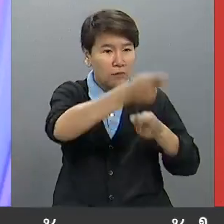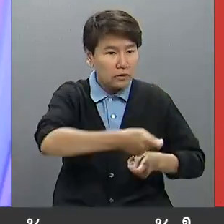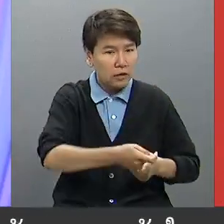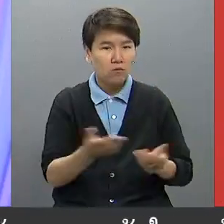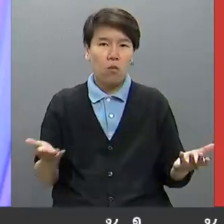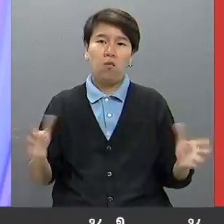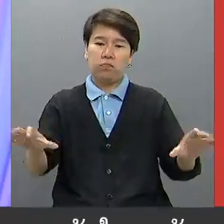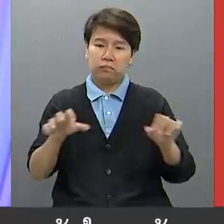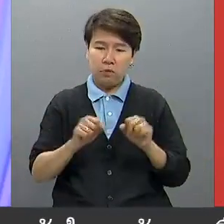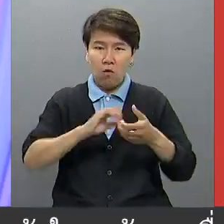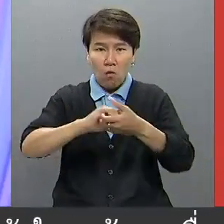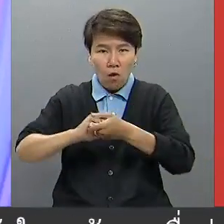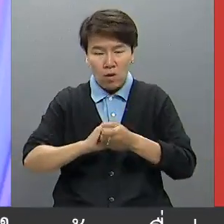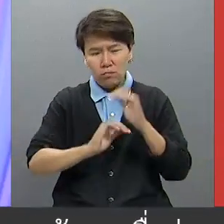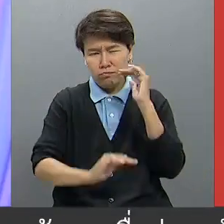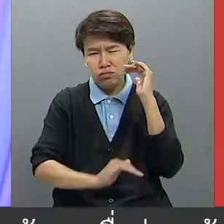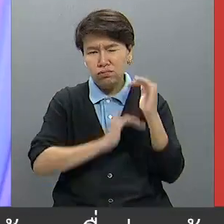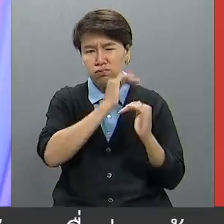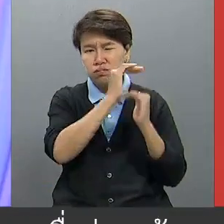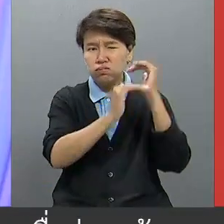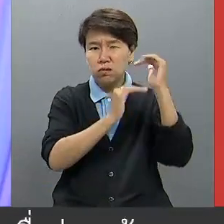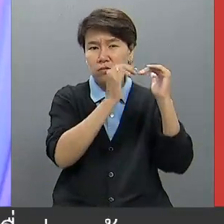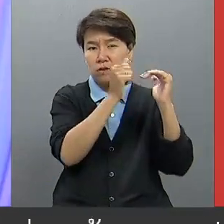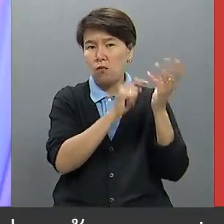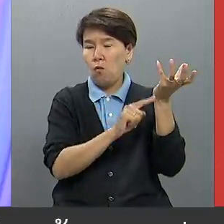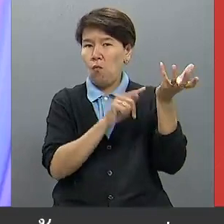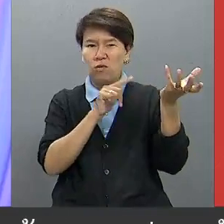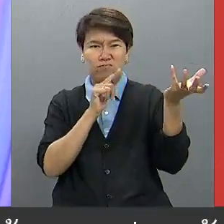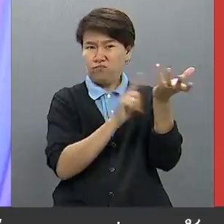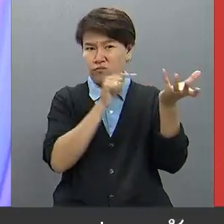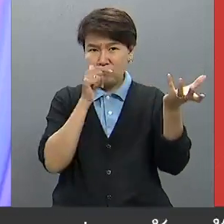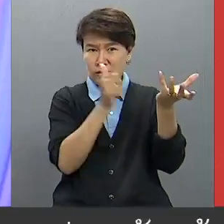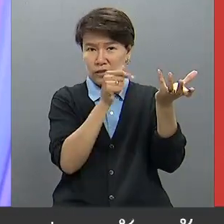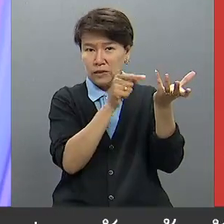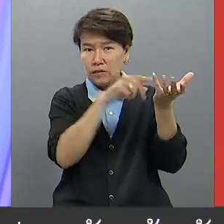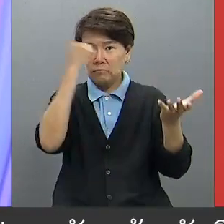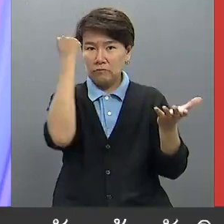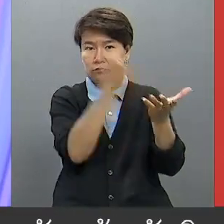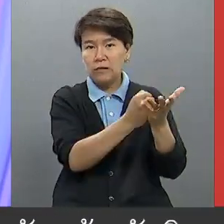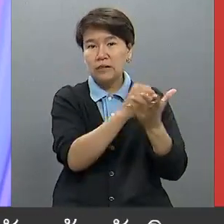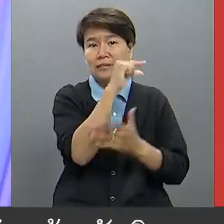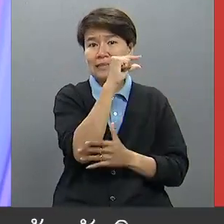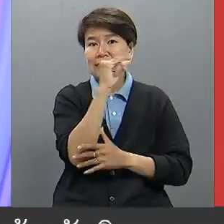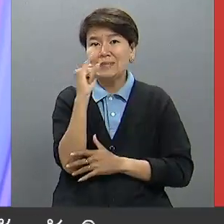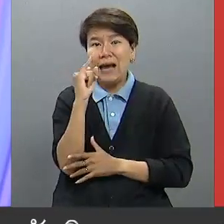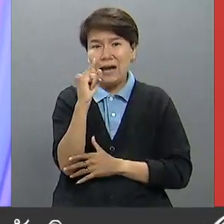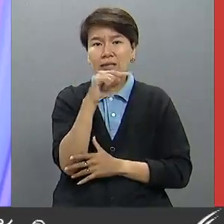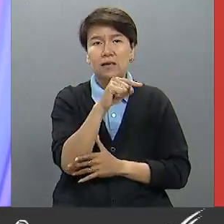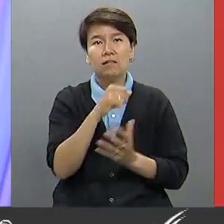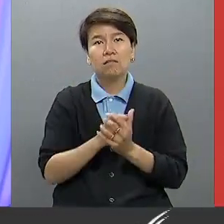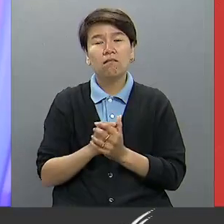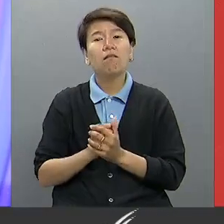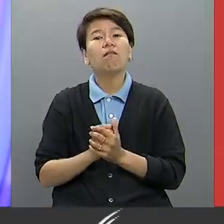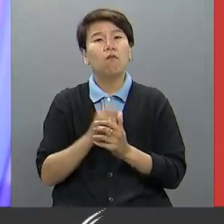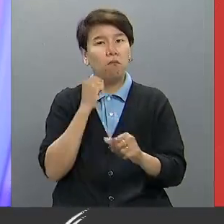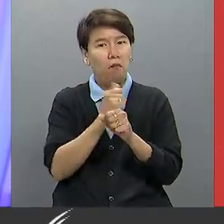ม่ำเสมอคือถ้าเกิดว่าเรารู้ว่ามีของดีเนี่ยได้รับมาตรฐาน GI สินค้าบ่งชี้ทางภูมิศาสตร์เรียบร้อยแล้วก็ต่อย